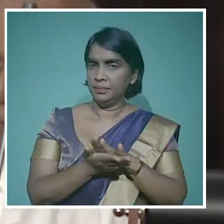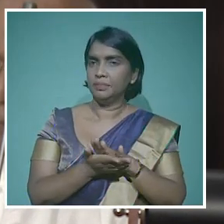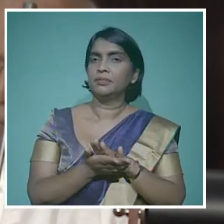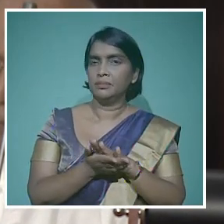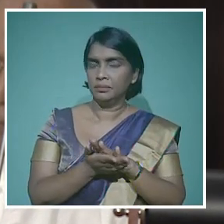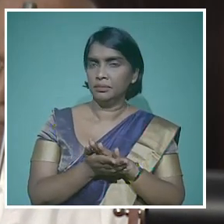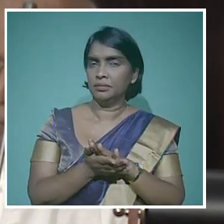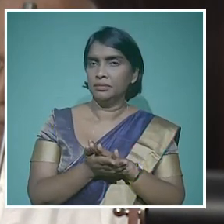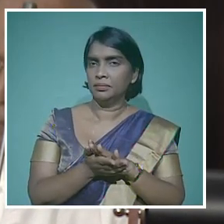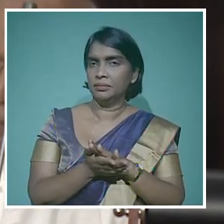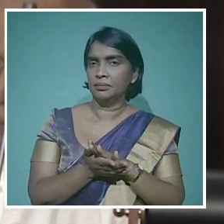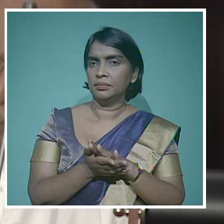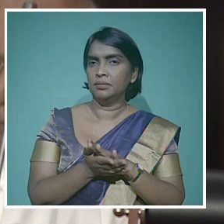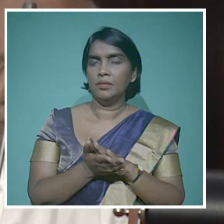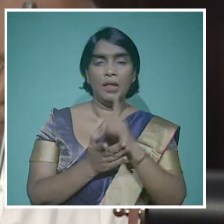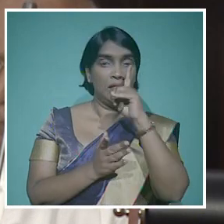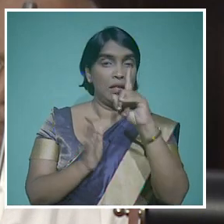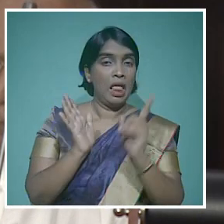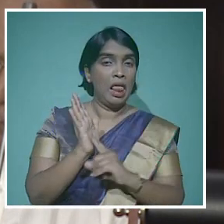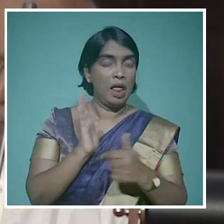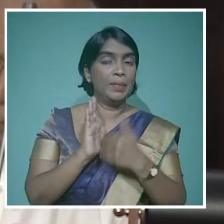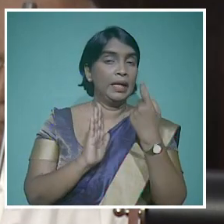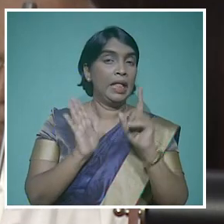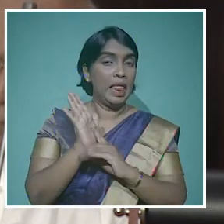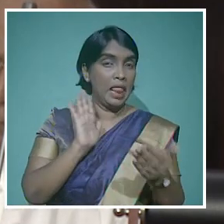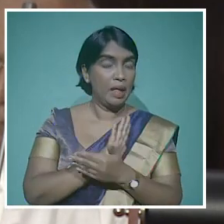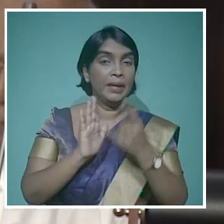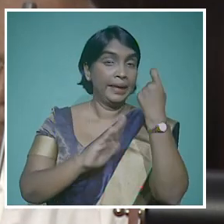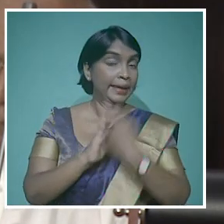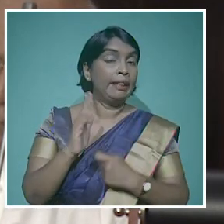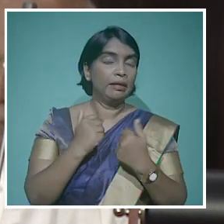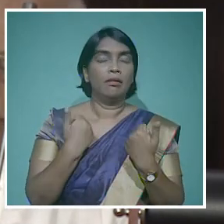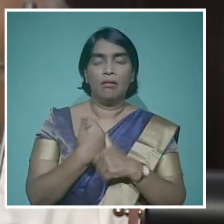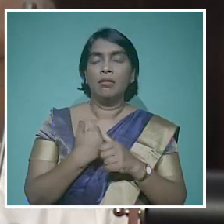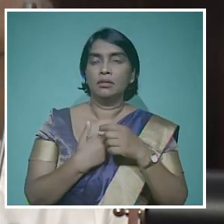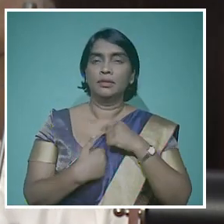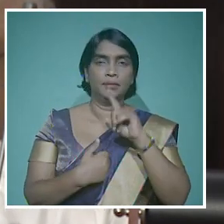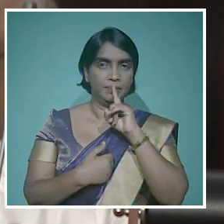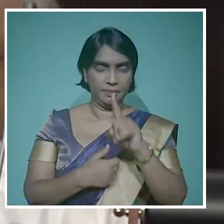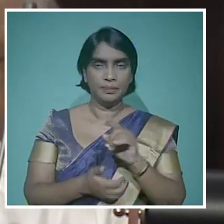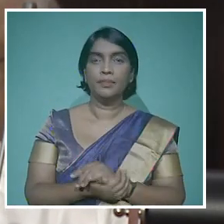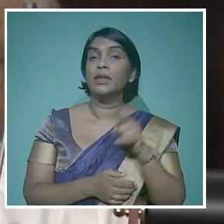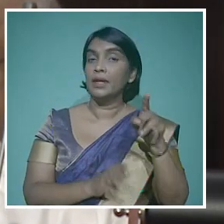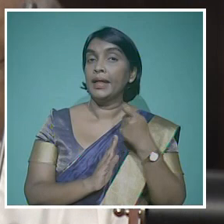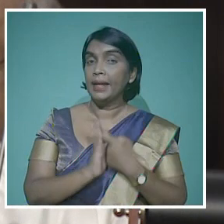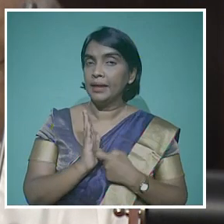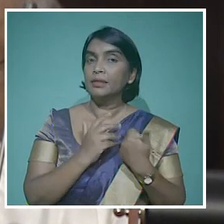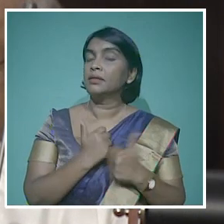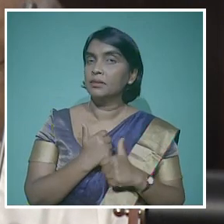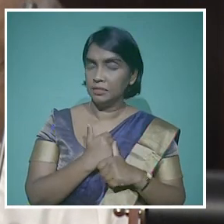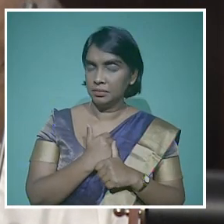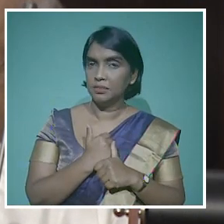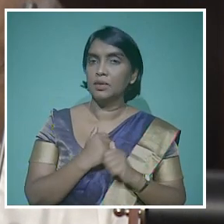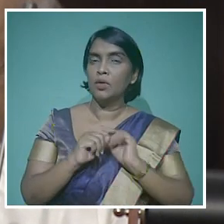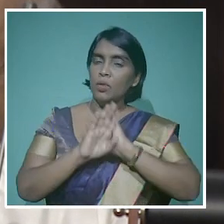කළ තනි කම්කරු නීතියක් බලාත්මක කිරීමට මම යෝජනා කරනවා. ඒ නීතිය සකස් කරන්න